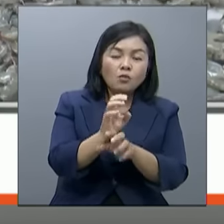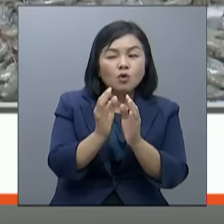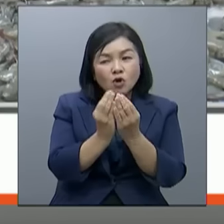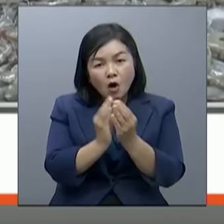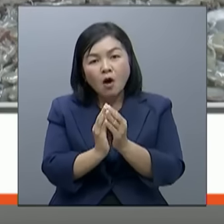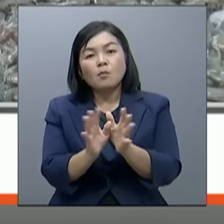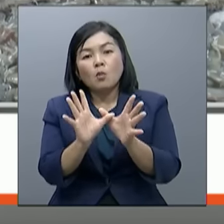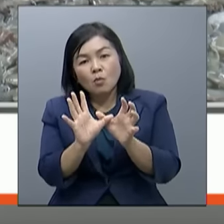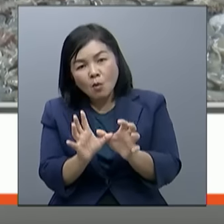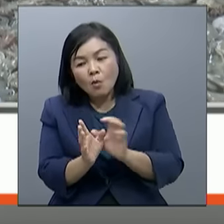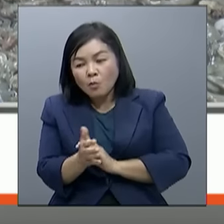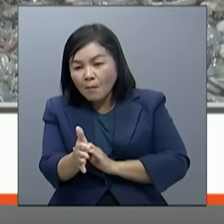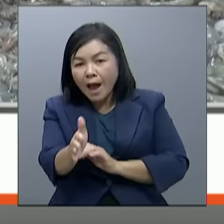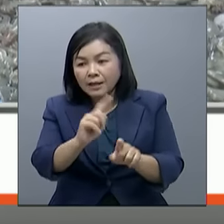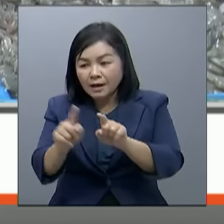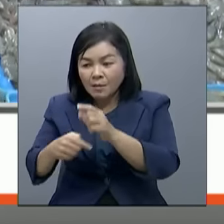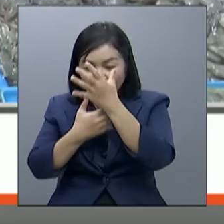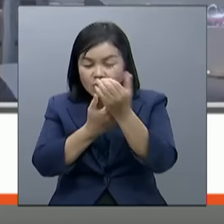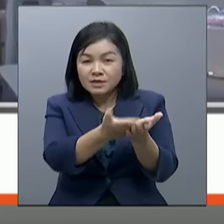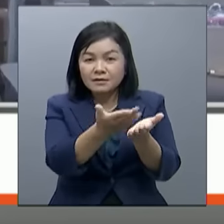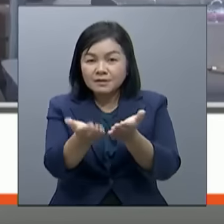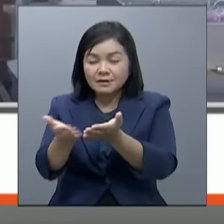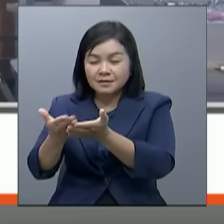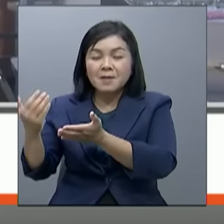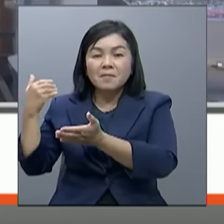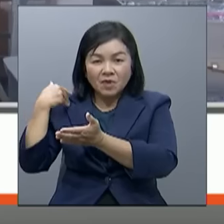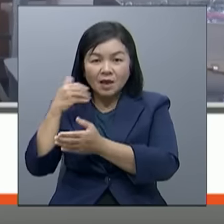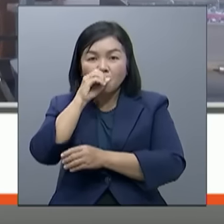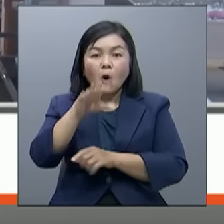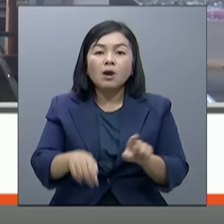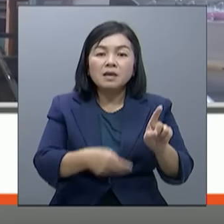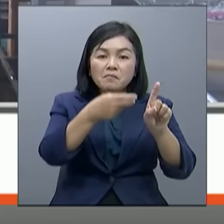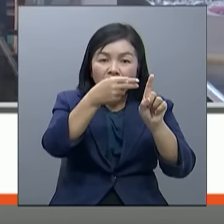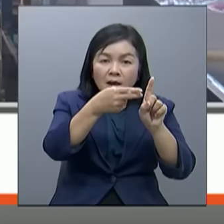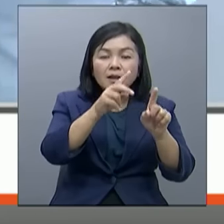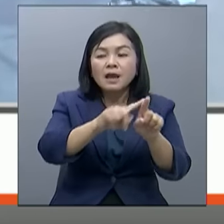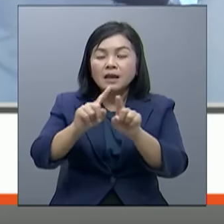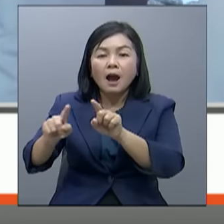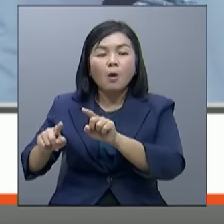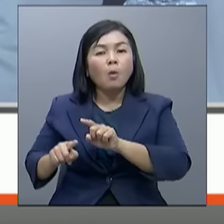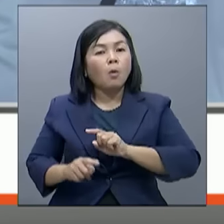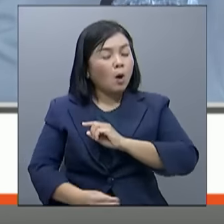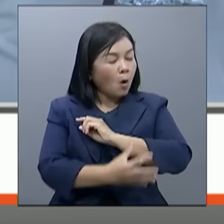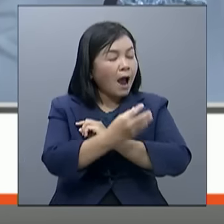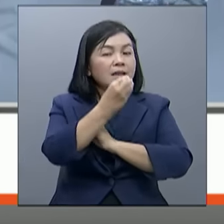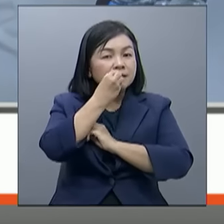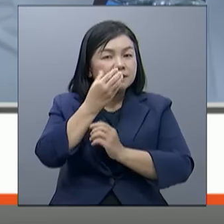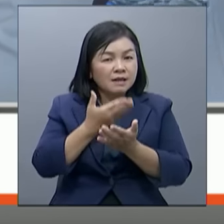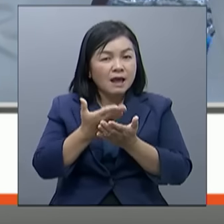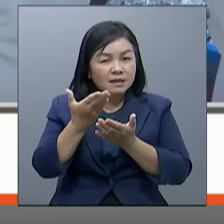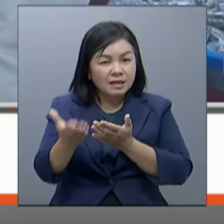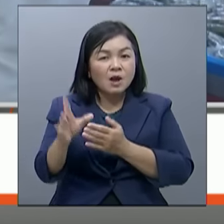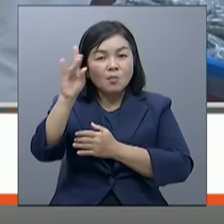มีลูกค้าเพิ่มขึ้นหลายเท่าตัวผู้ค้าบอกว่าเงินหมื่นช่วยให้ลูกค้าหลายคนเพิ่งจะมีโอกาสได้ซื้ออาหารทะเล